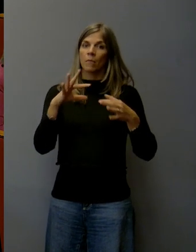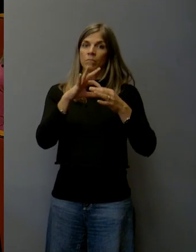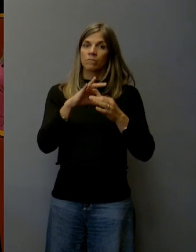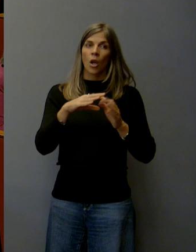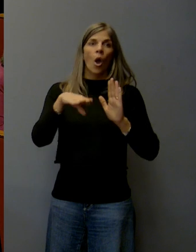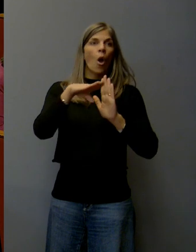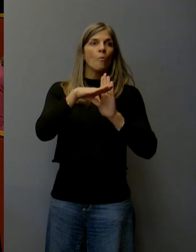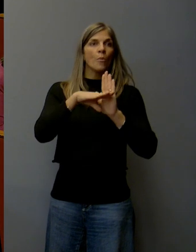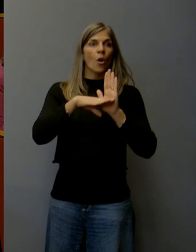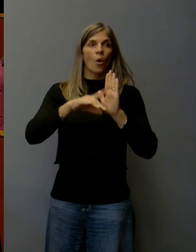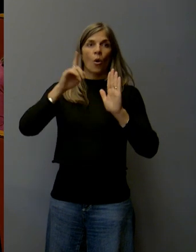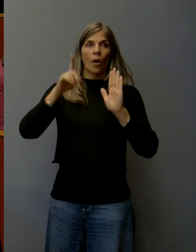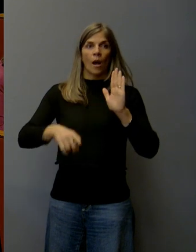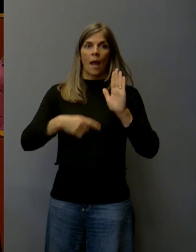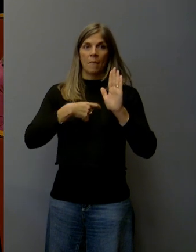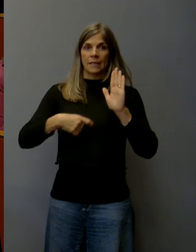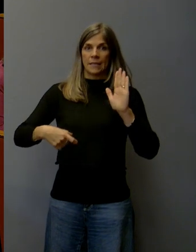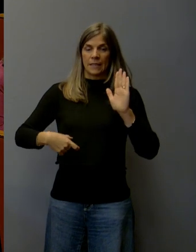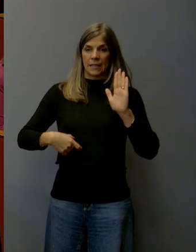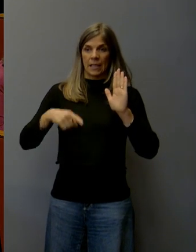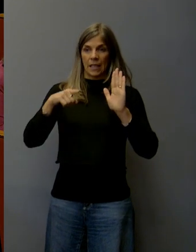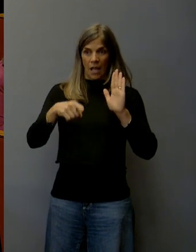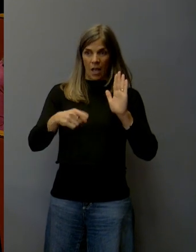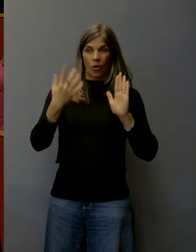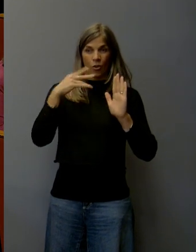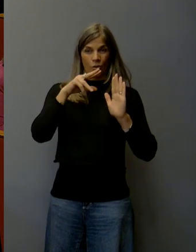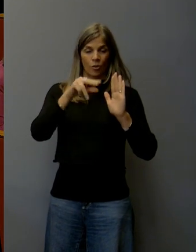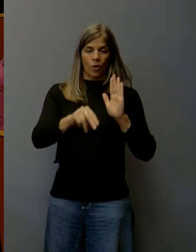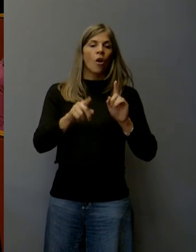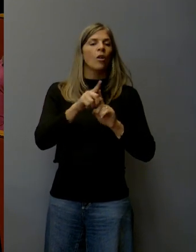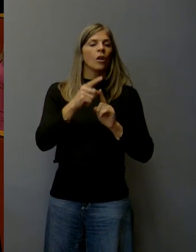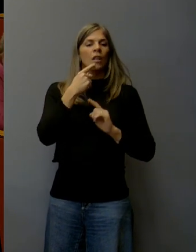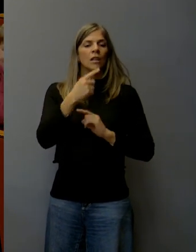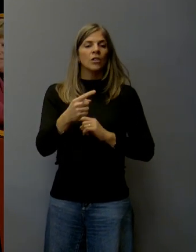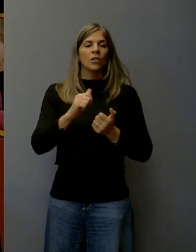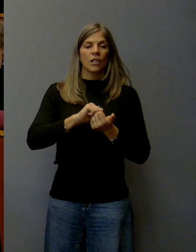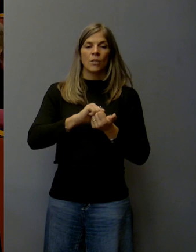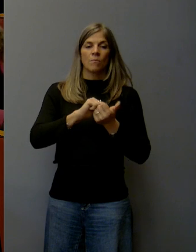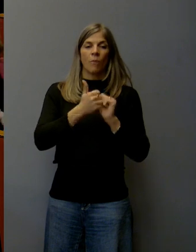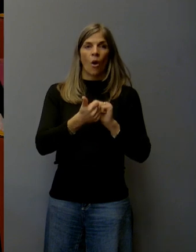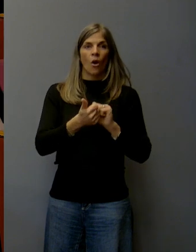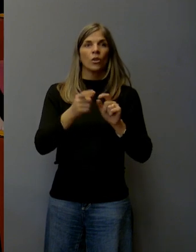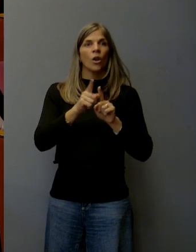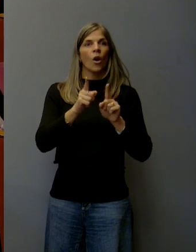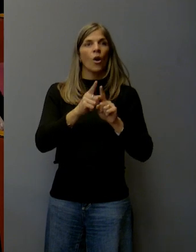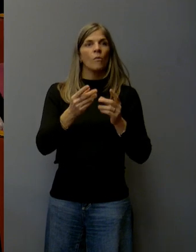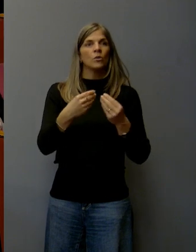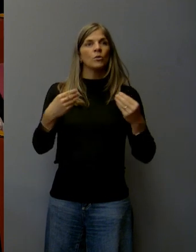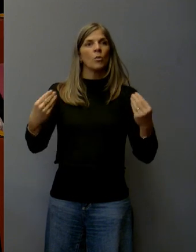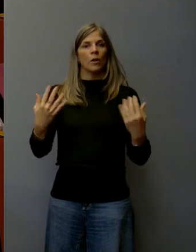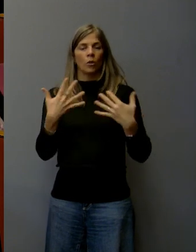dove si Sottolinea comunque l'importanza dello Sport come strumento di socializzazione e integrazione